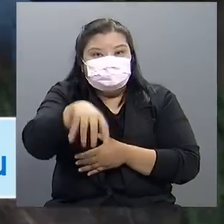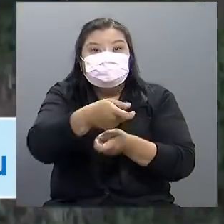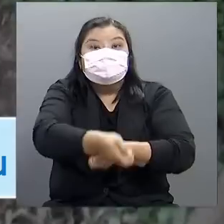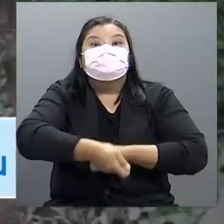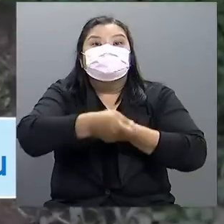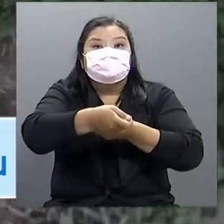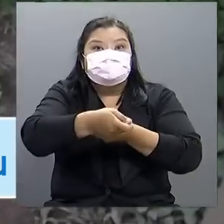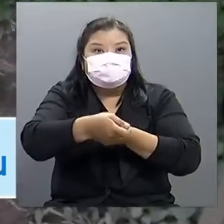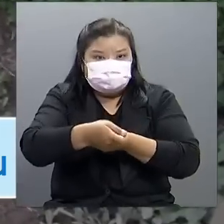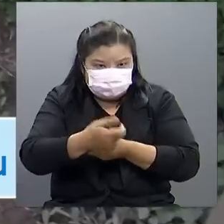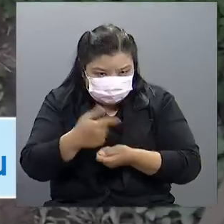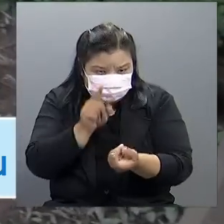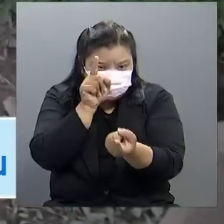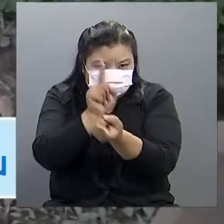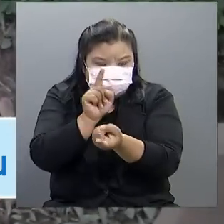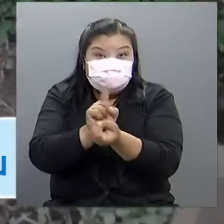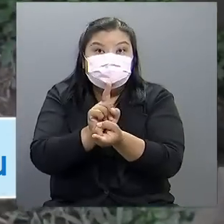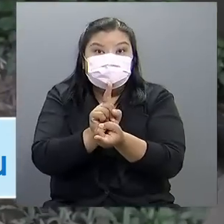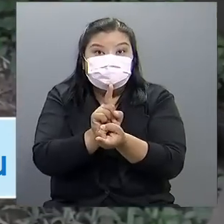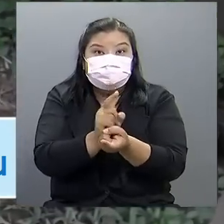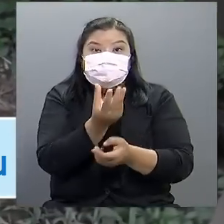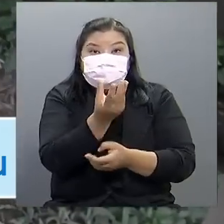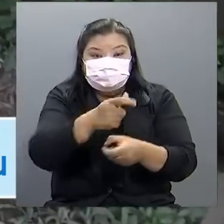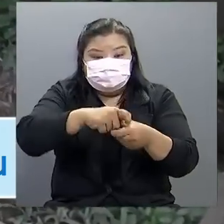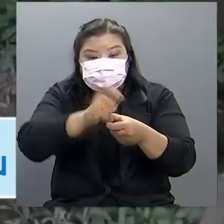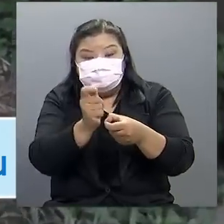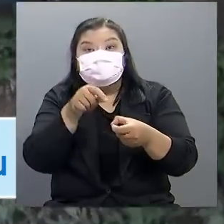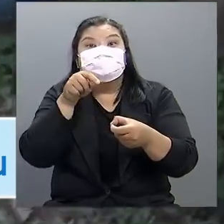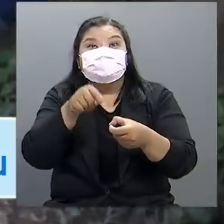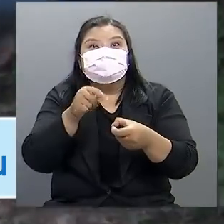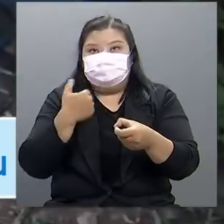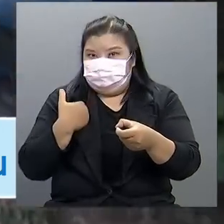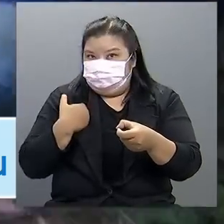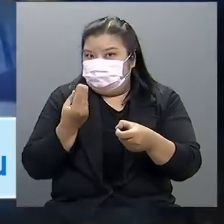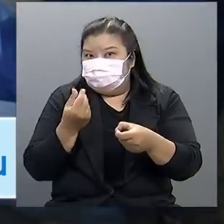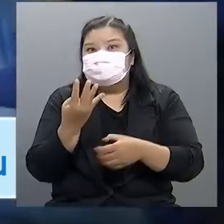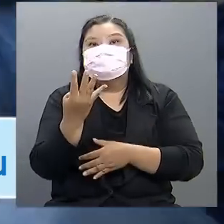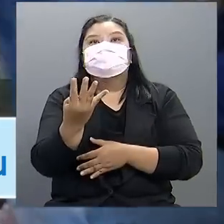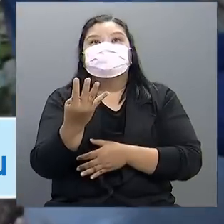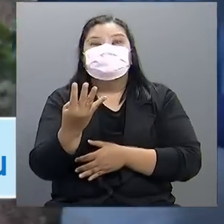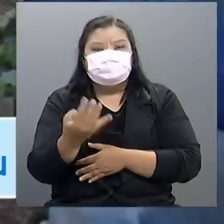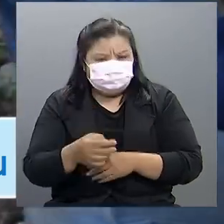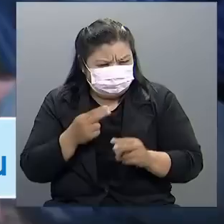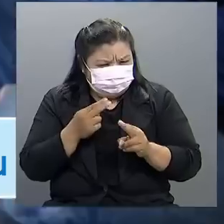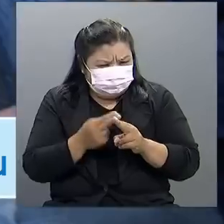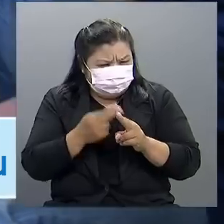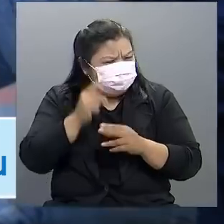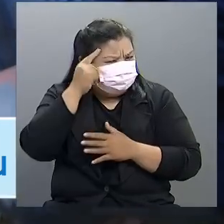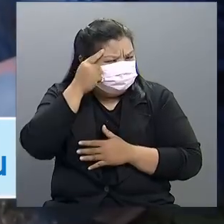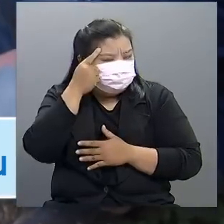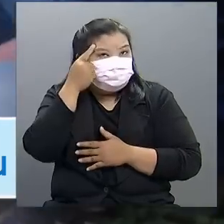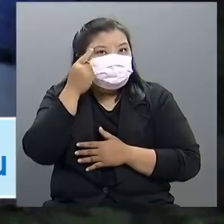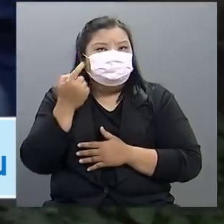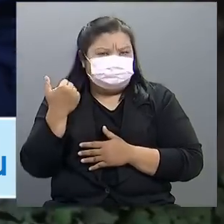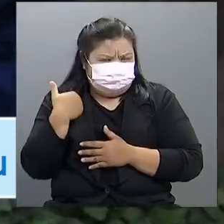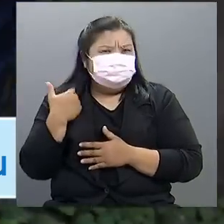ในบื้นที่การกระเศษเี่ยค่ะเจอ 4 ลูกไม่ทราบชะนิดหลายปีก่อนนี่นะคะคืจิ ๆ้ว